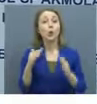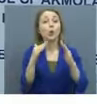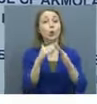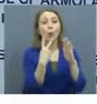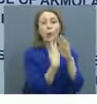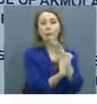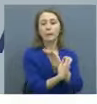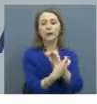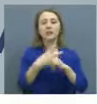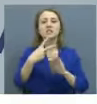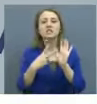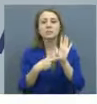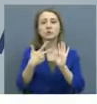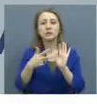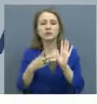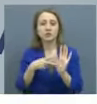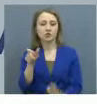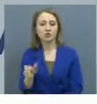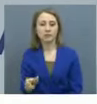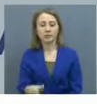карантине 737